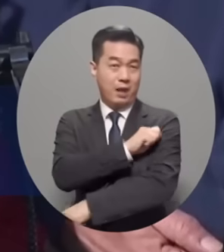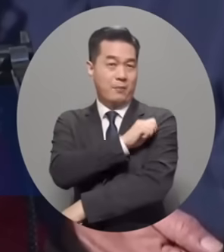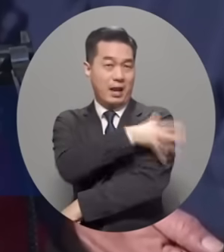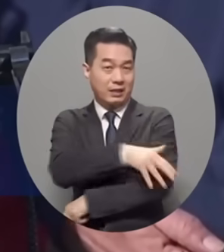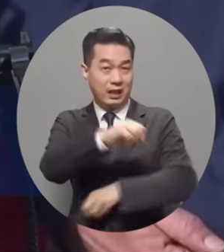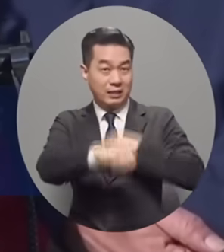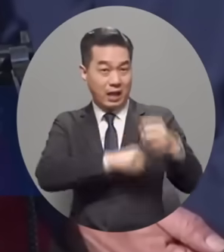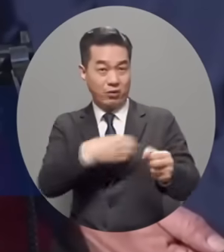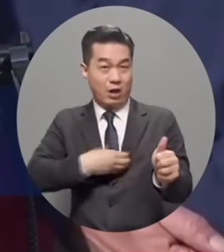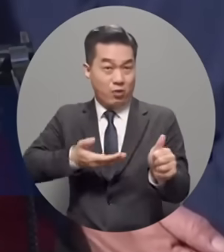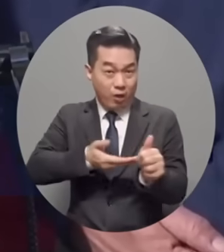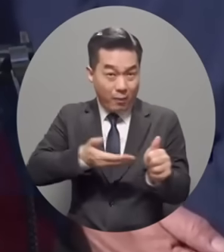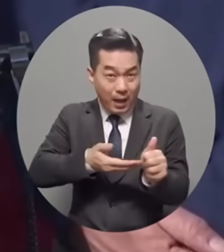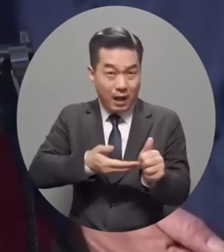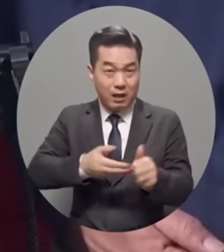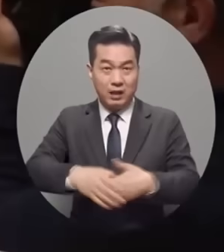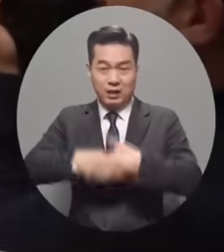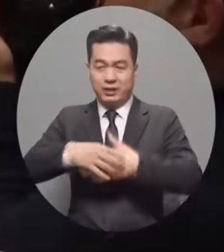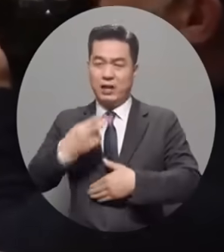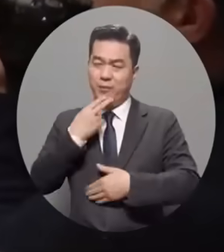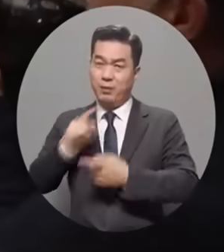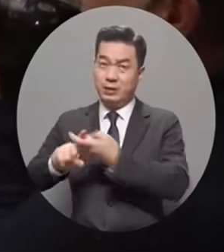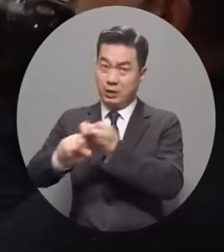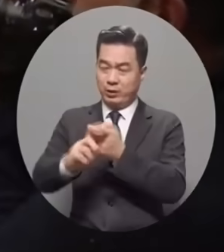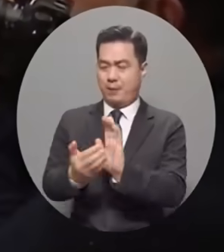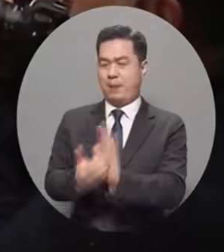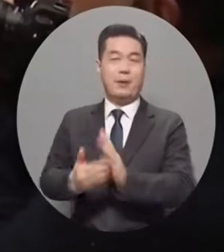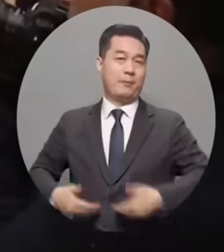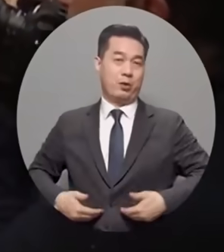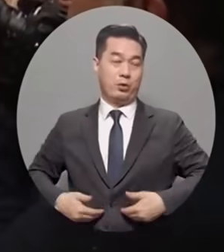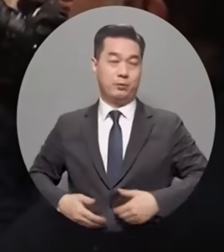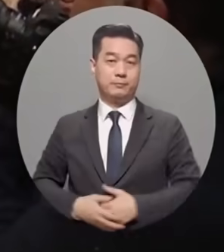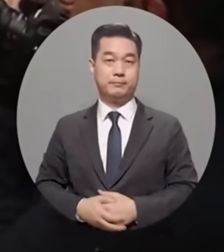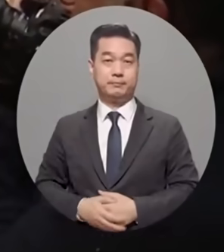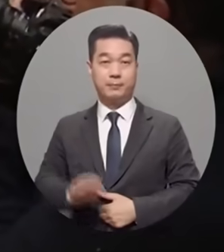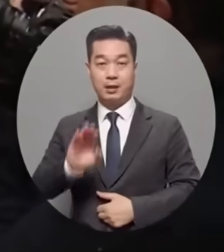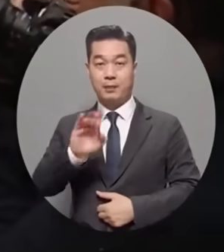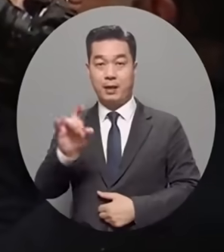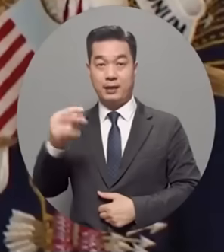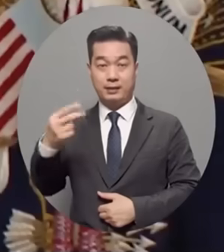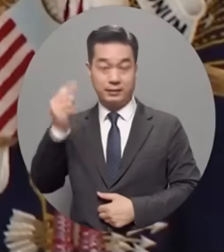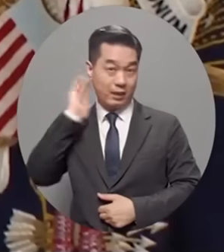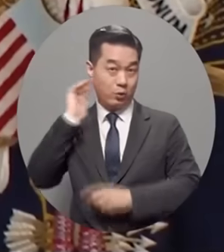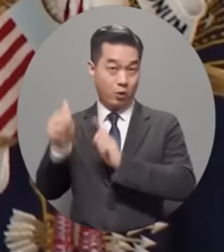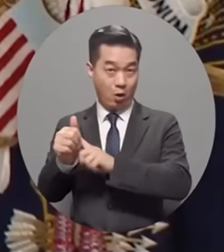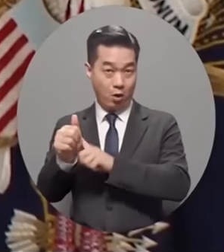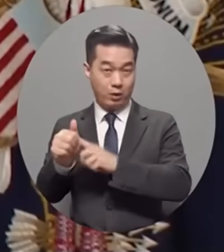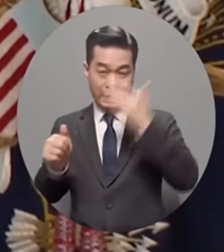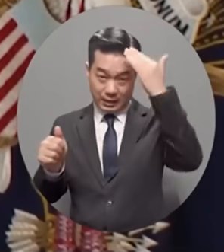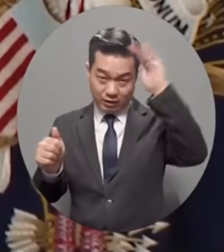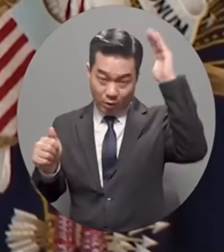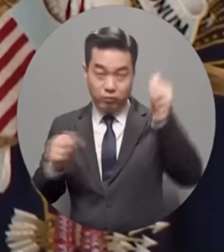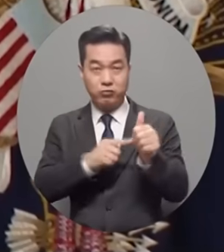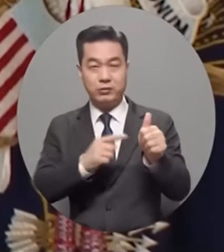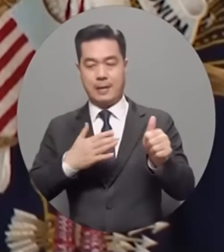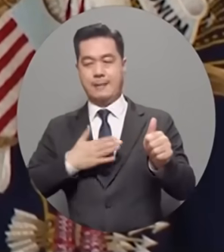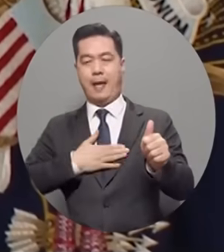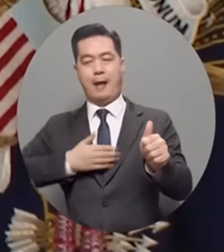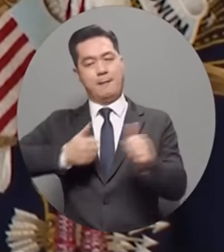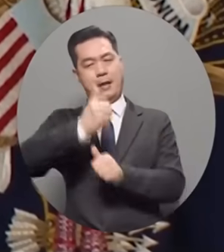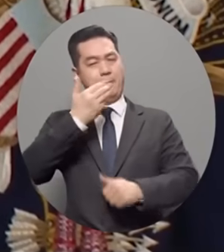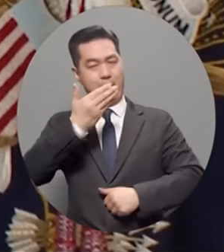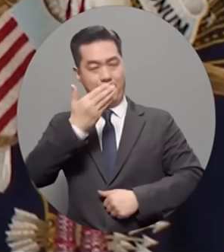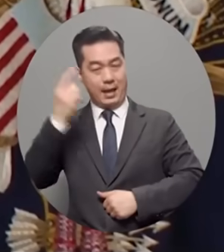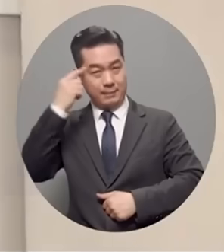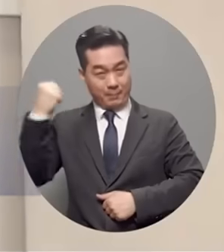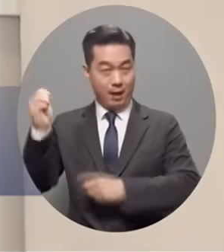uncompromising solidarity with the cause of Palestinian freedom. 하지만 바이든 대통령은 트럼프가 나오면 반드시 자신이 꺾겠다고 의지를